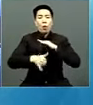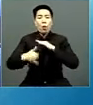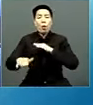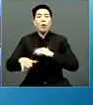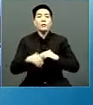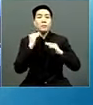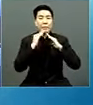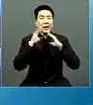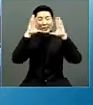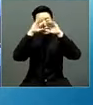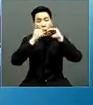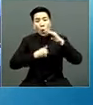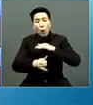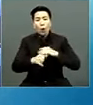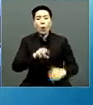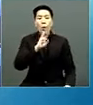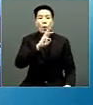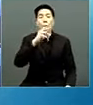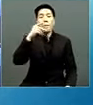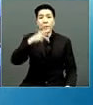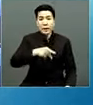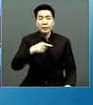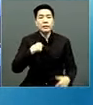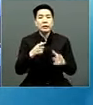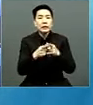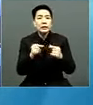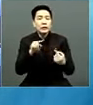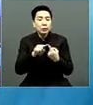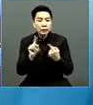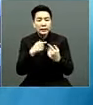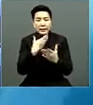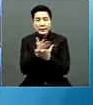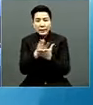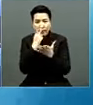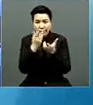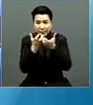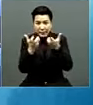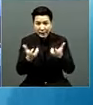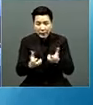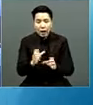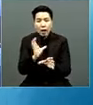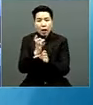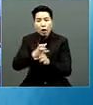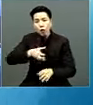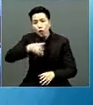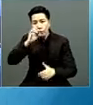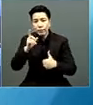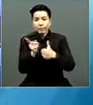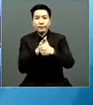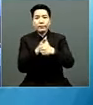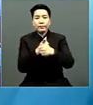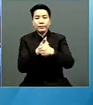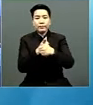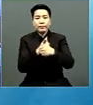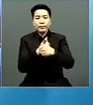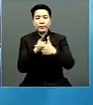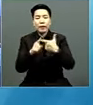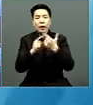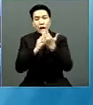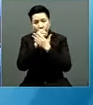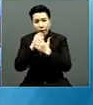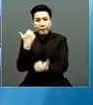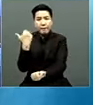6,000 กว่าคดีนะครับแยกแยะออกมาเป็นเรื่องของทางด้านการดื่มสุรานะครับยาเสพติด